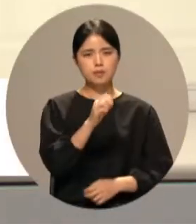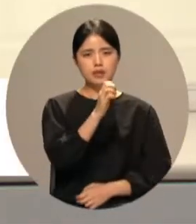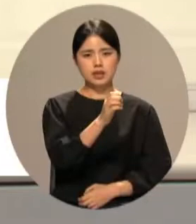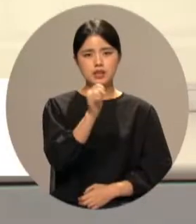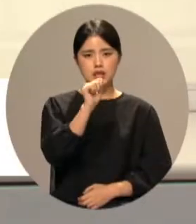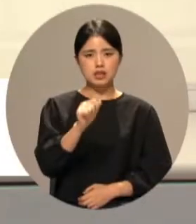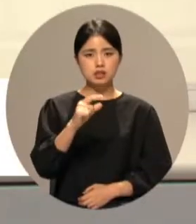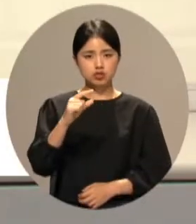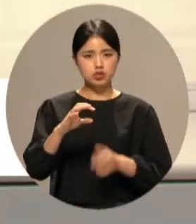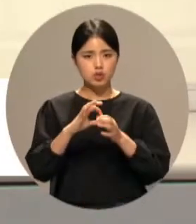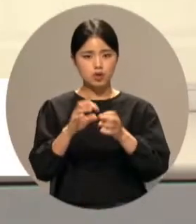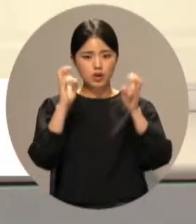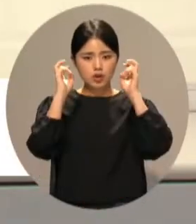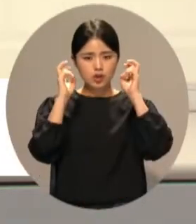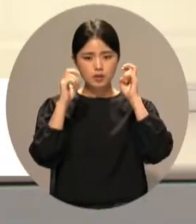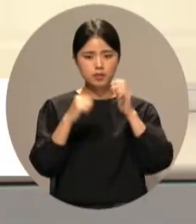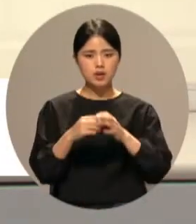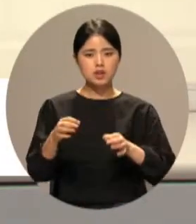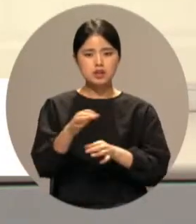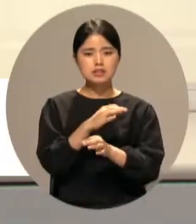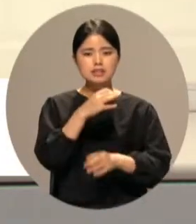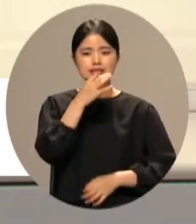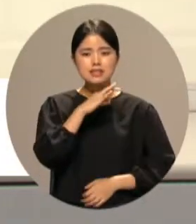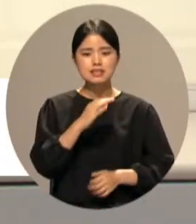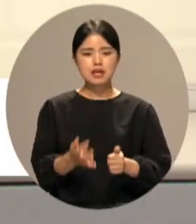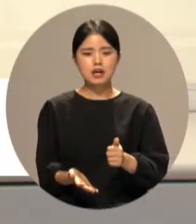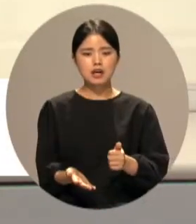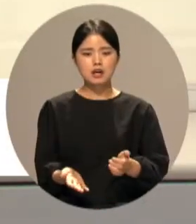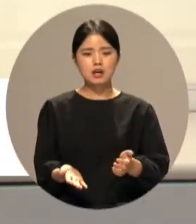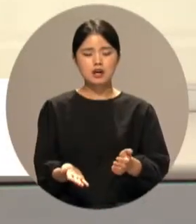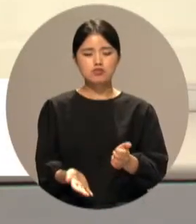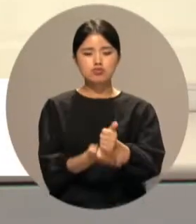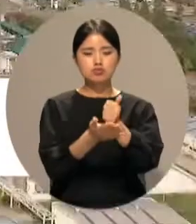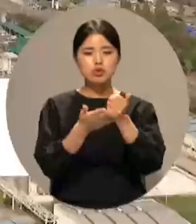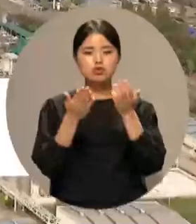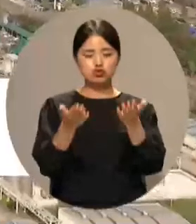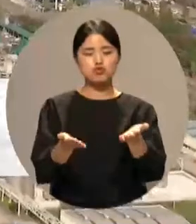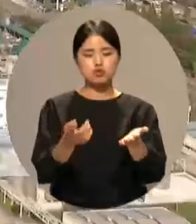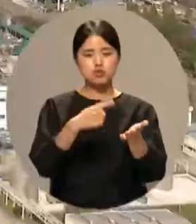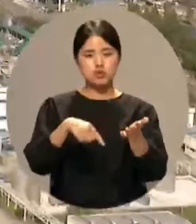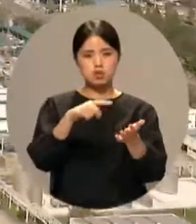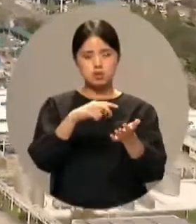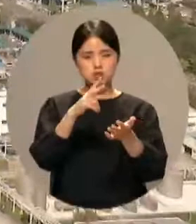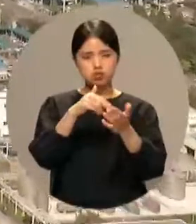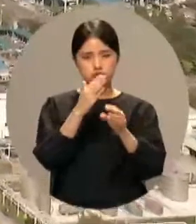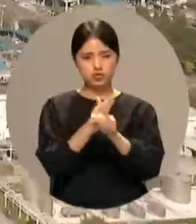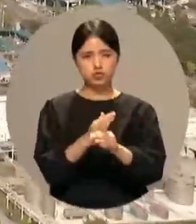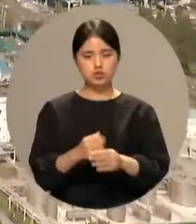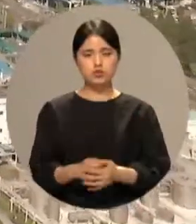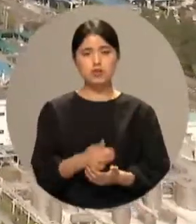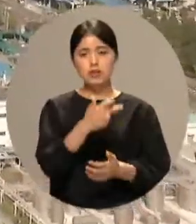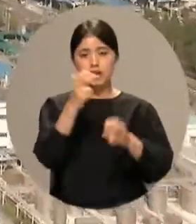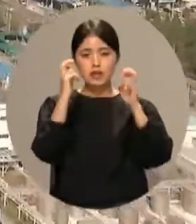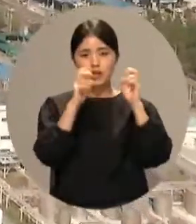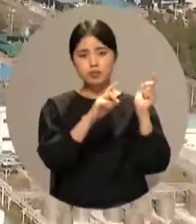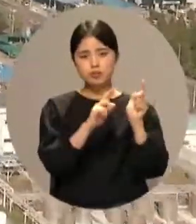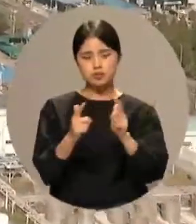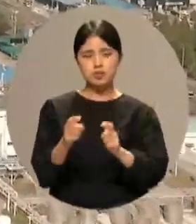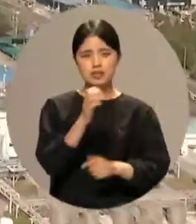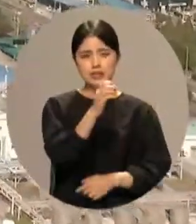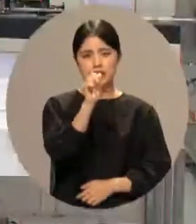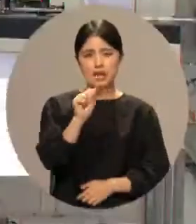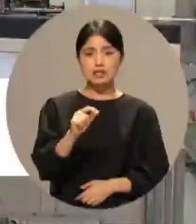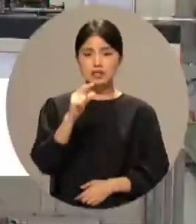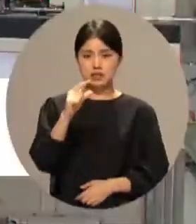관련된 기업에게 금리 우대해주는 여신 상품을 지금 현재 검토하고 있습니다. 다국적 기업과 대기업들은 아예